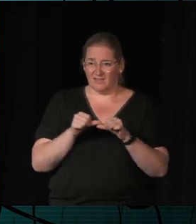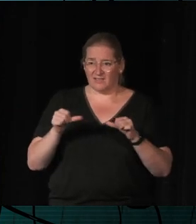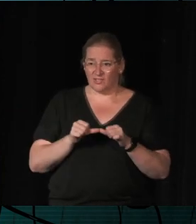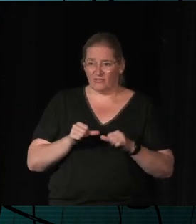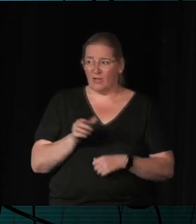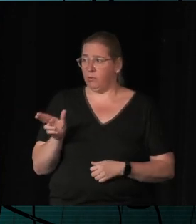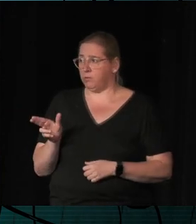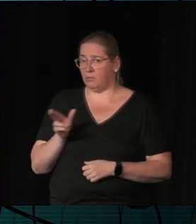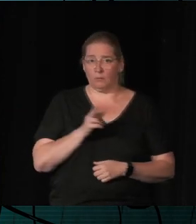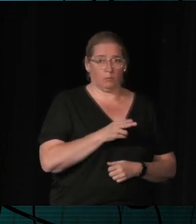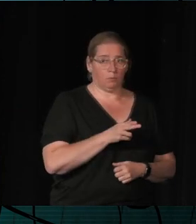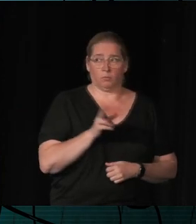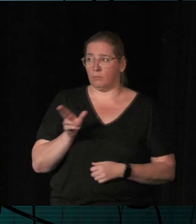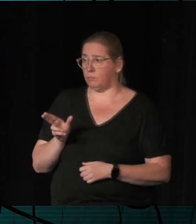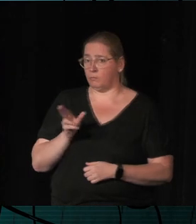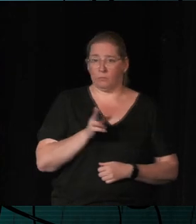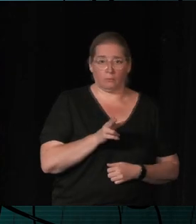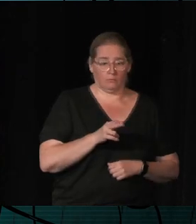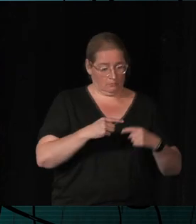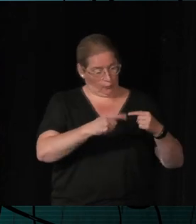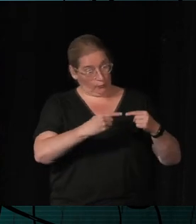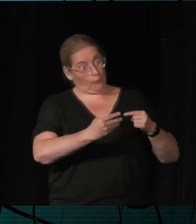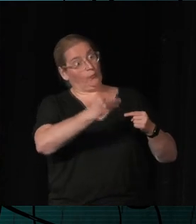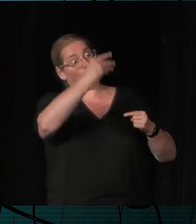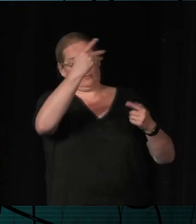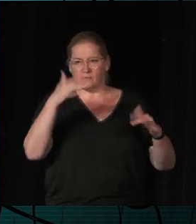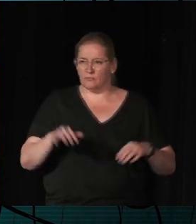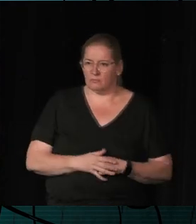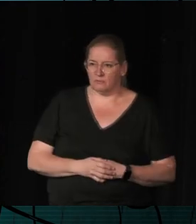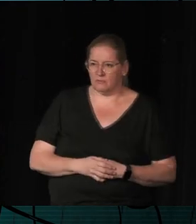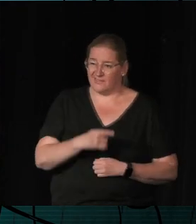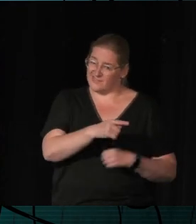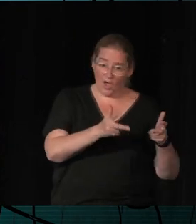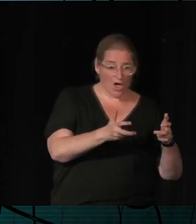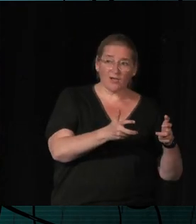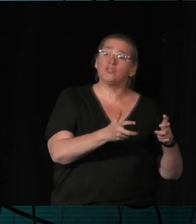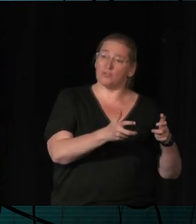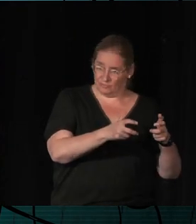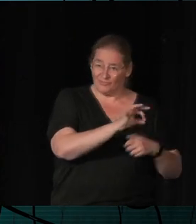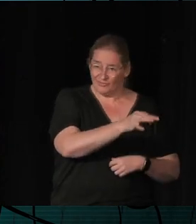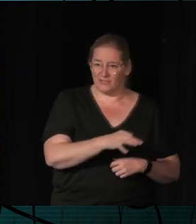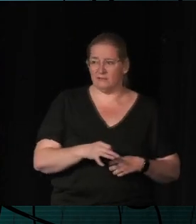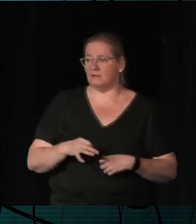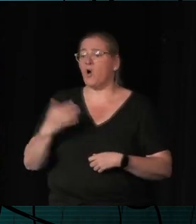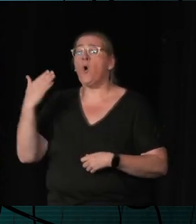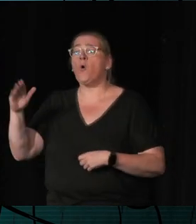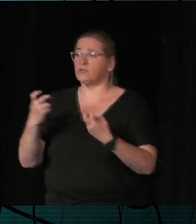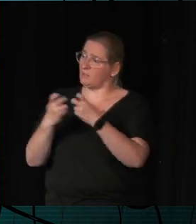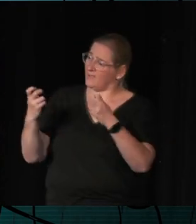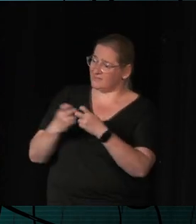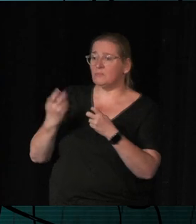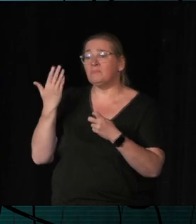droite, à gauche et juste faire augmenter ton score, qui sont plus considérés comme des jeux vidéo que des jeux narratifs comme Edith Finch ou autre.